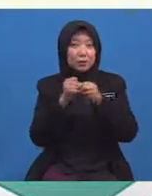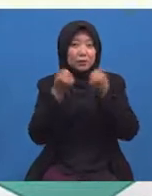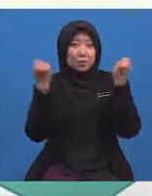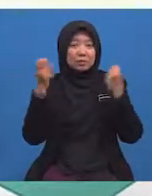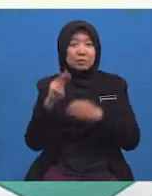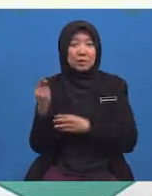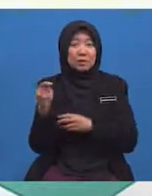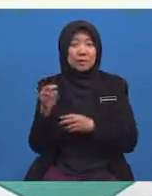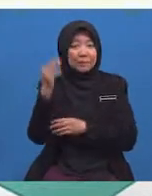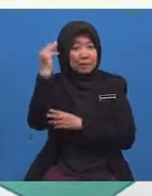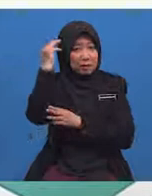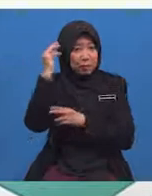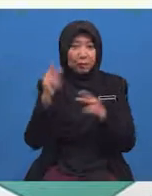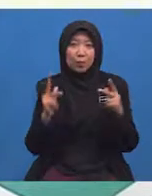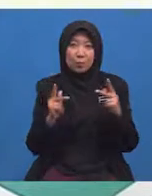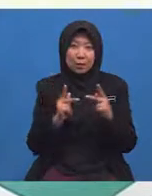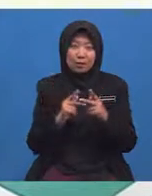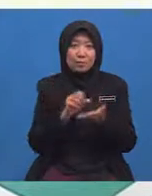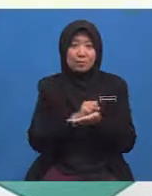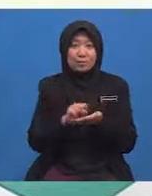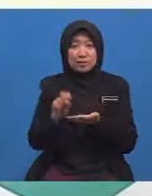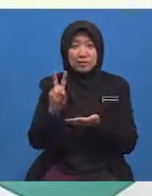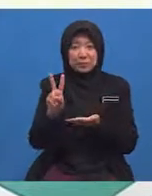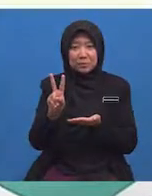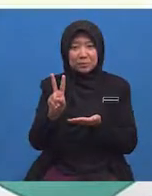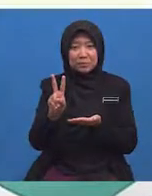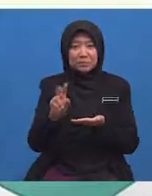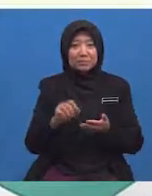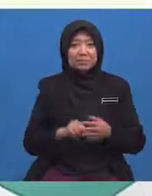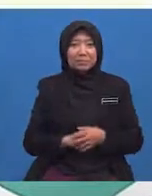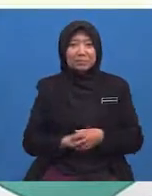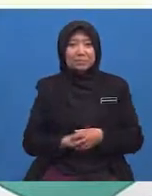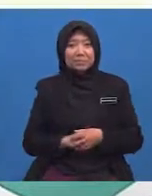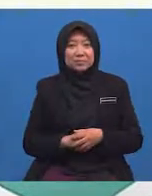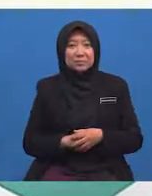Kesusasteraan Melayu Komunikatif Semester 2.